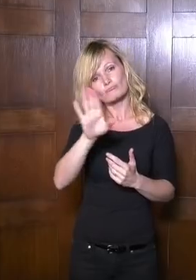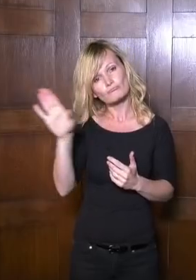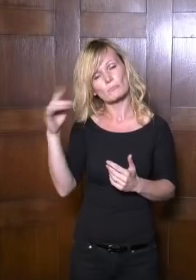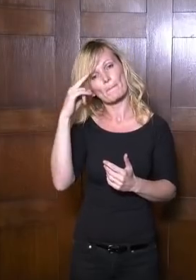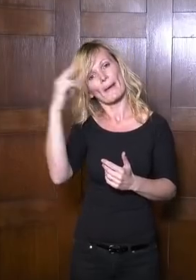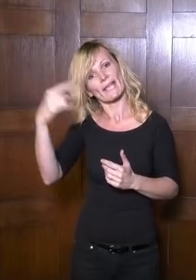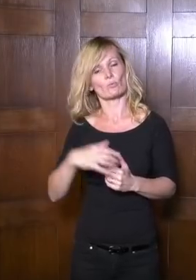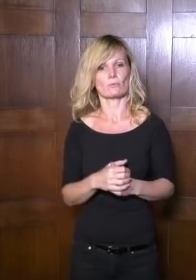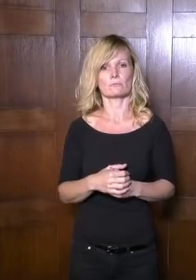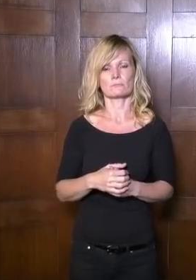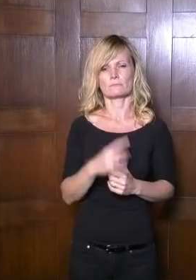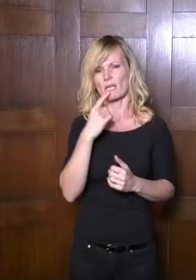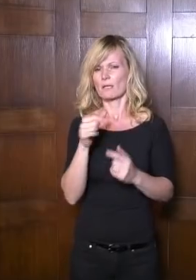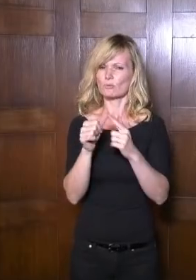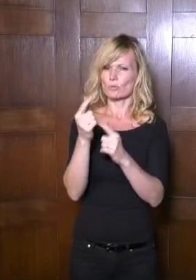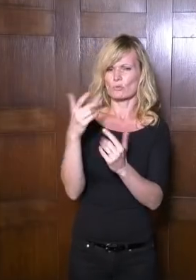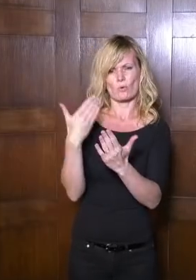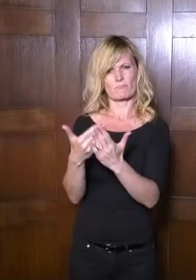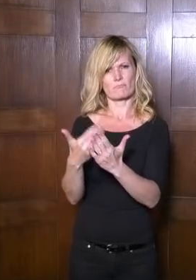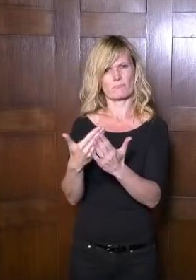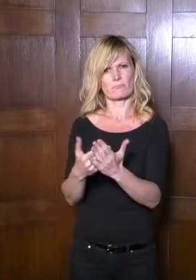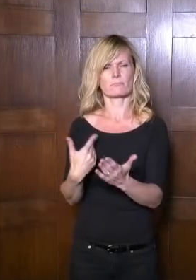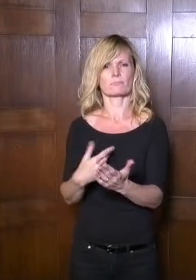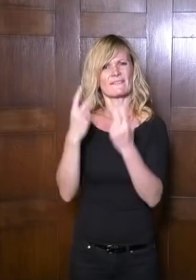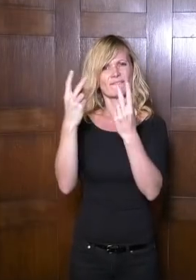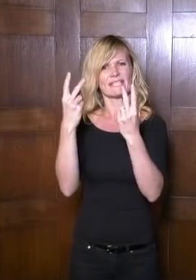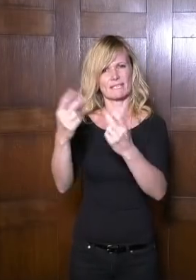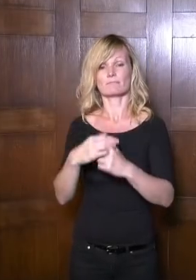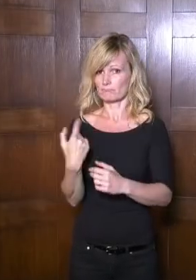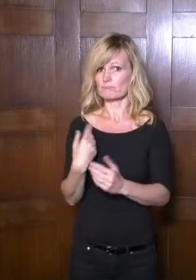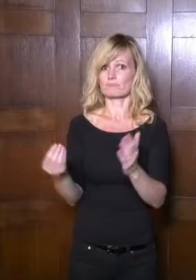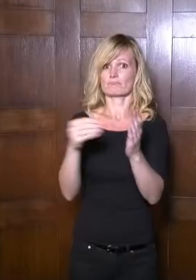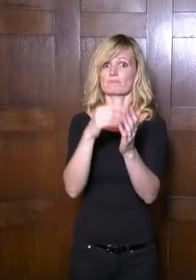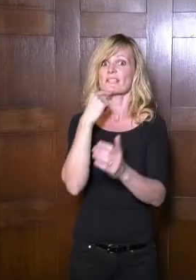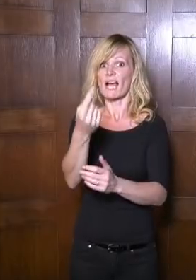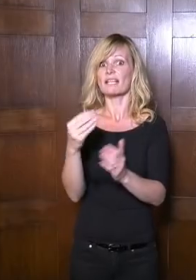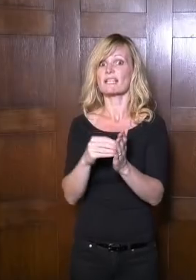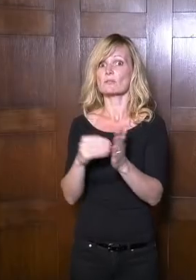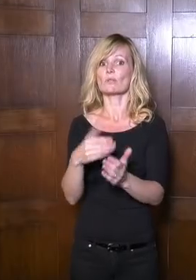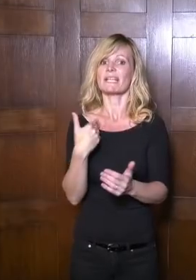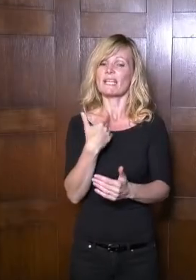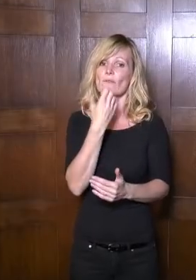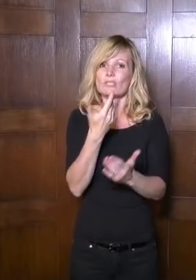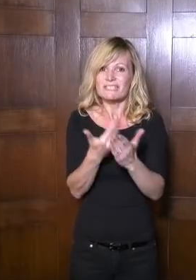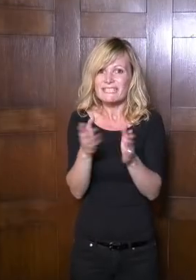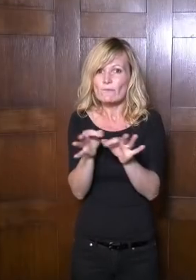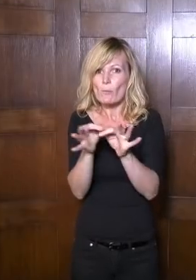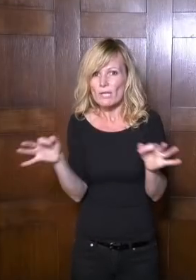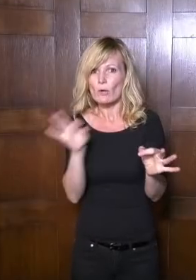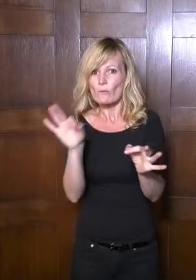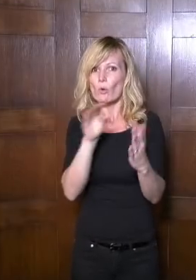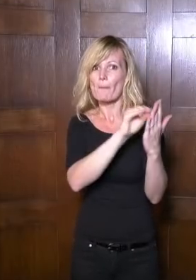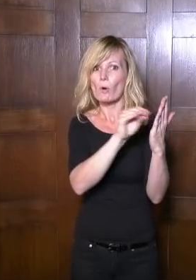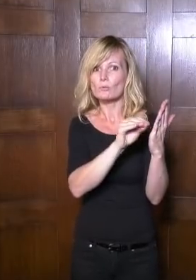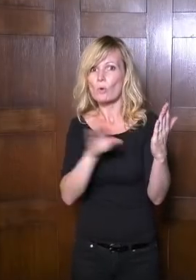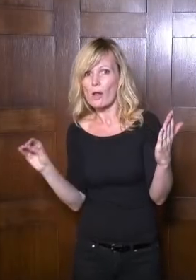Sie glauben, die ist ganz wichtig, dann sagen Sie es. Ich möchte, dass diese Formulierung ins Protokoll aufgenommen wird, denn sie ist mir nun mal